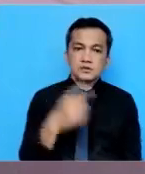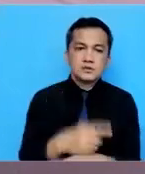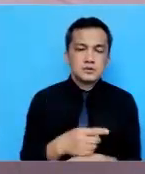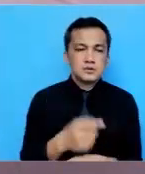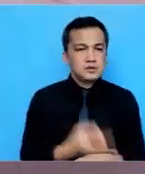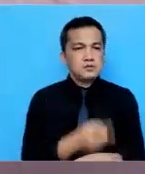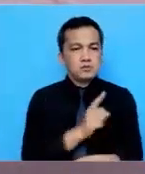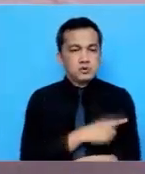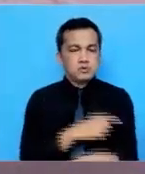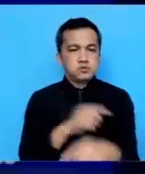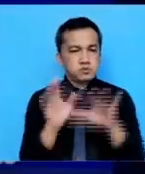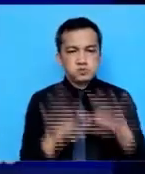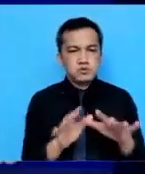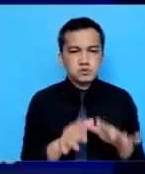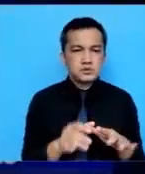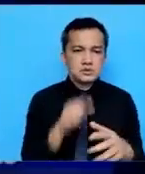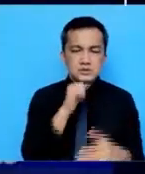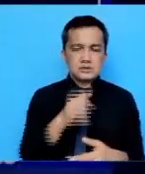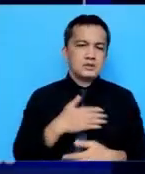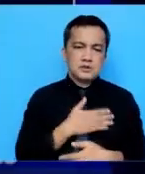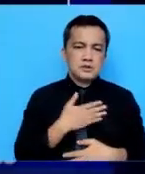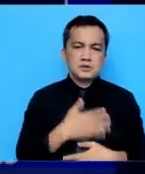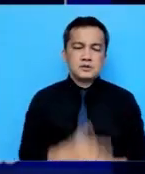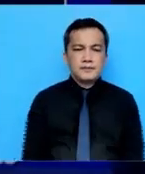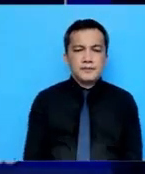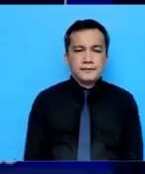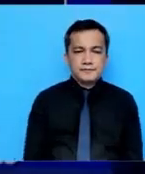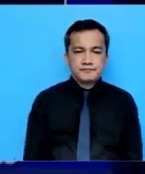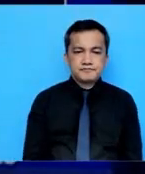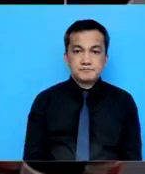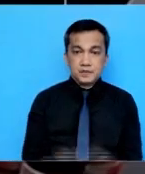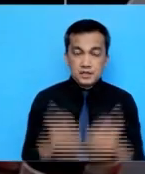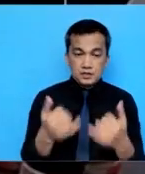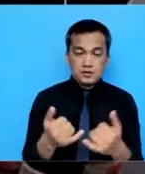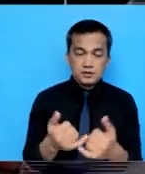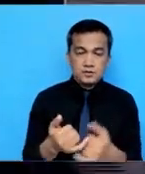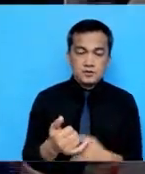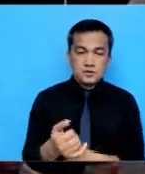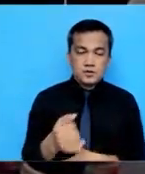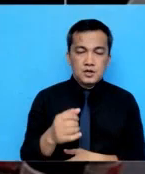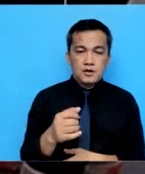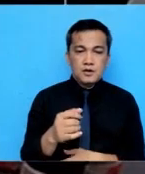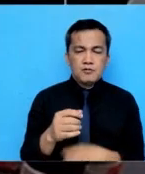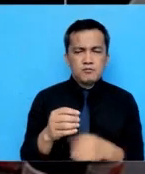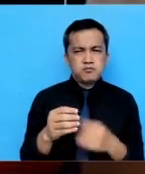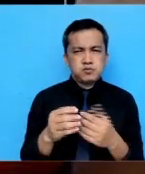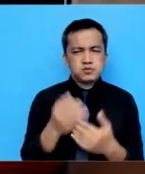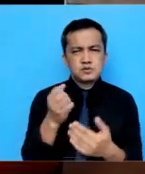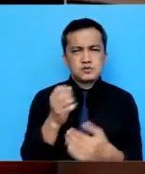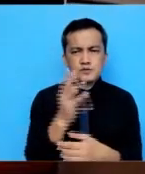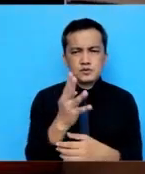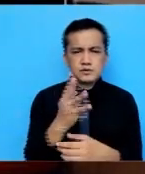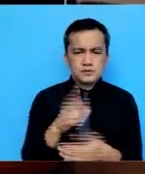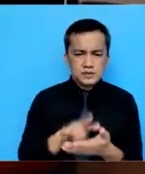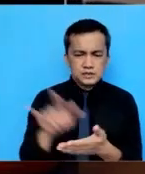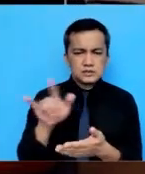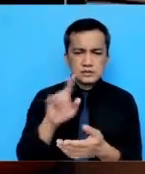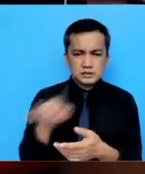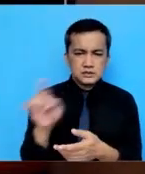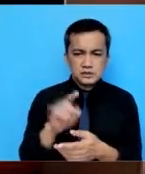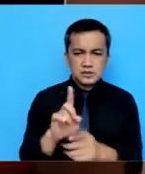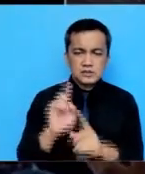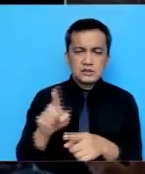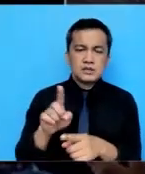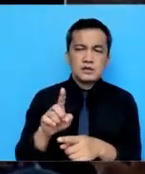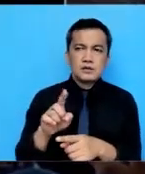eh. Hindi namin na-enjoy eh. Ngayong araw, halos 40 flights pa rin ang kanselado sa NAIA. Karamihan papuntang Visayas